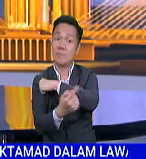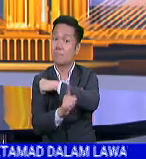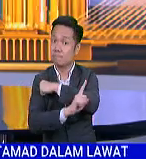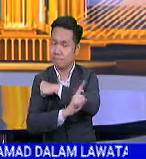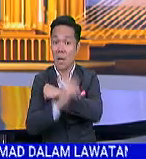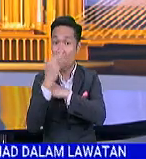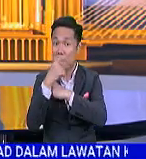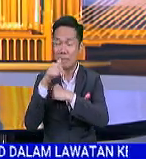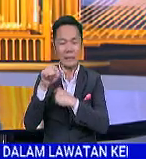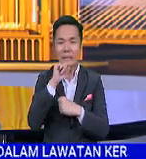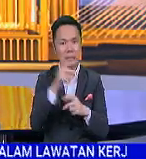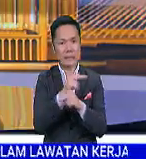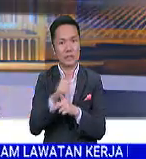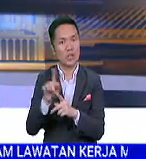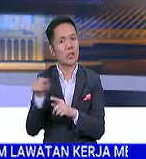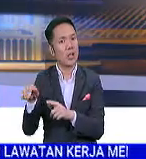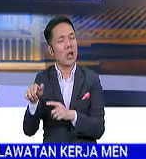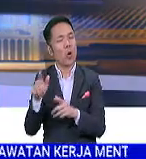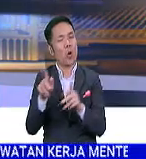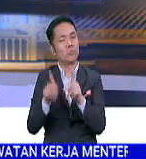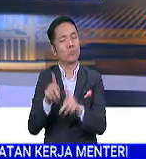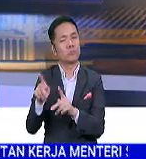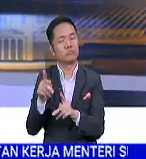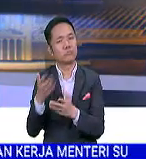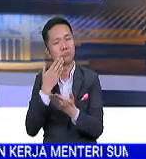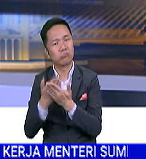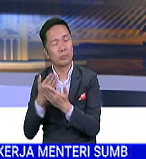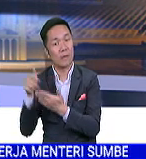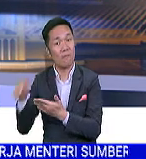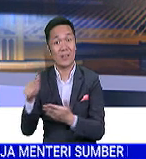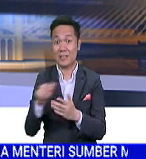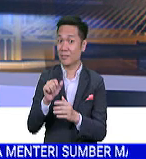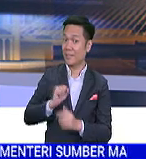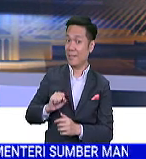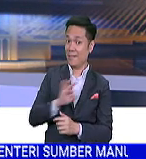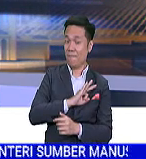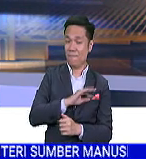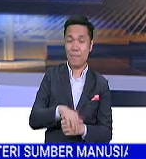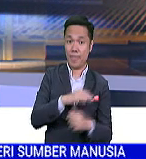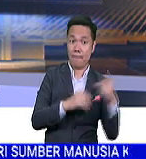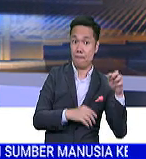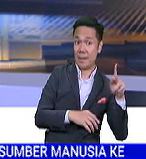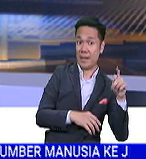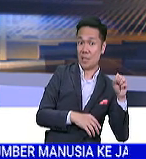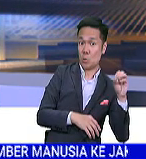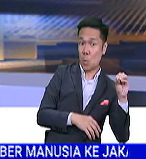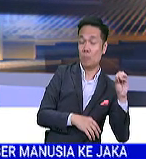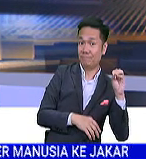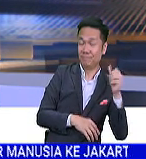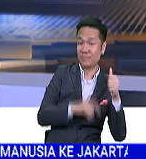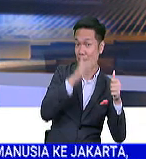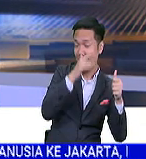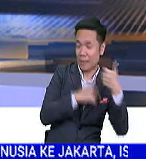kebajikan pekerja mereka sepanjang tahun lalu pengaruh pertumbuhan keselamatan pekerja pakai senegeri abdurrazaq Umar berkata